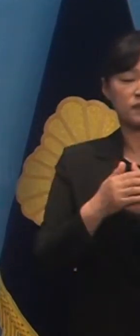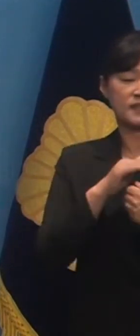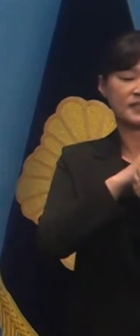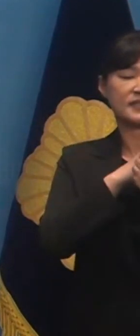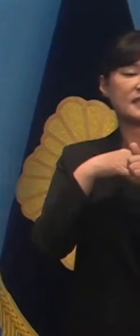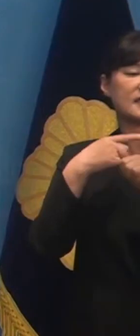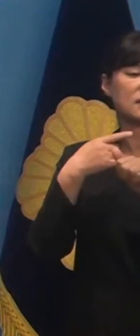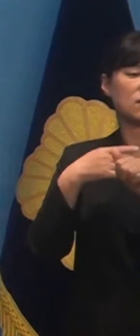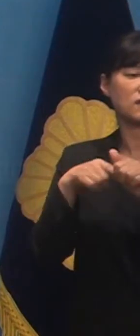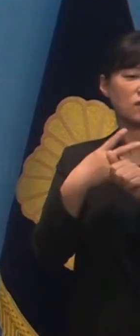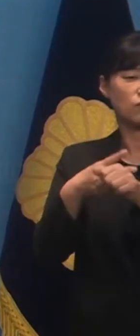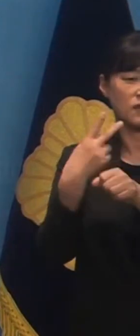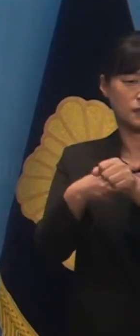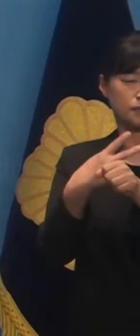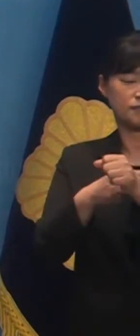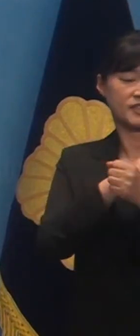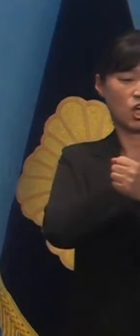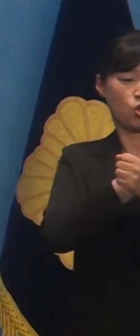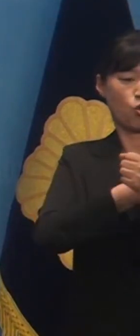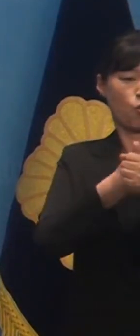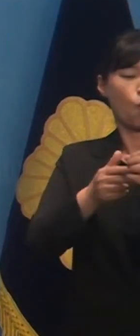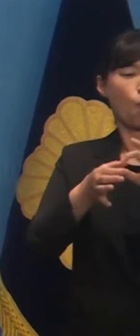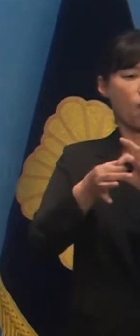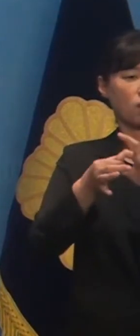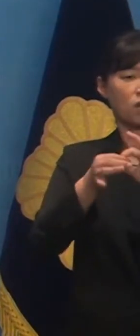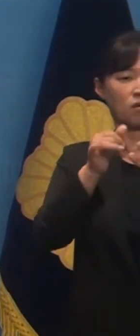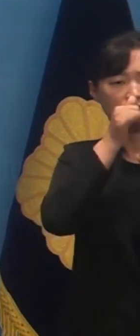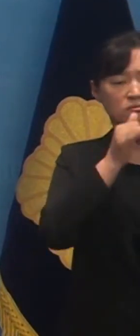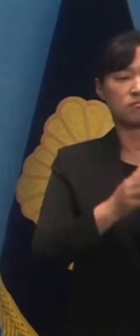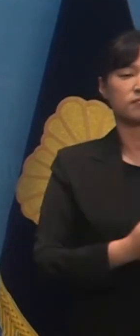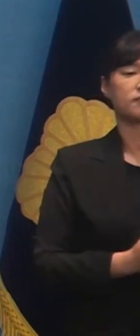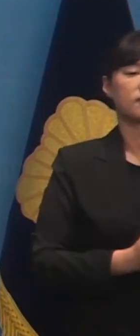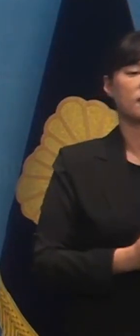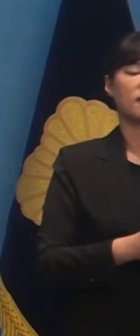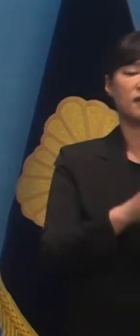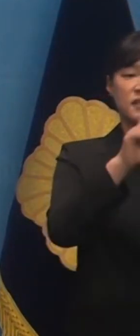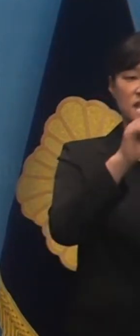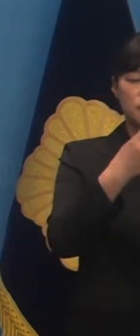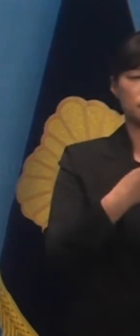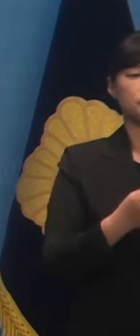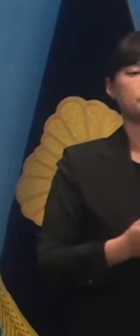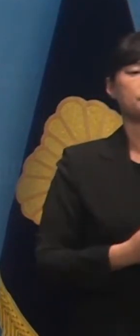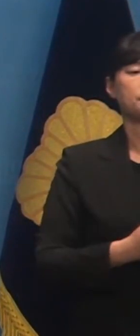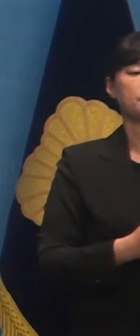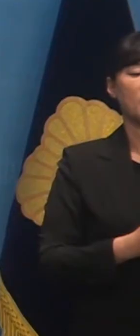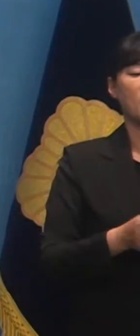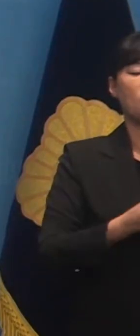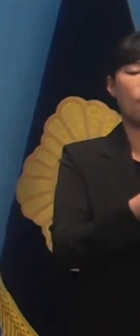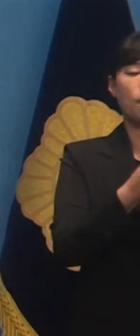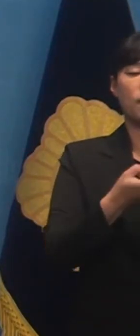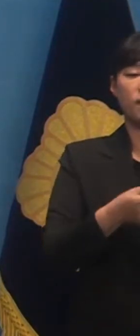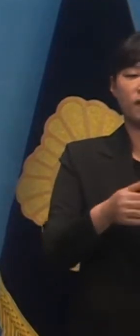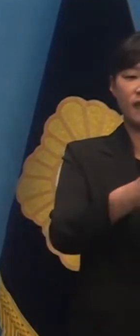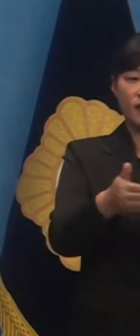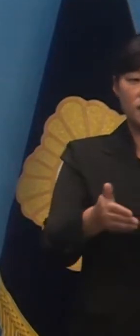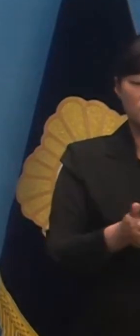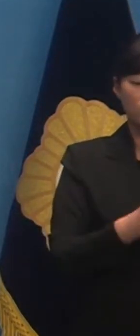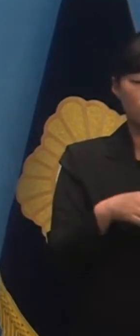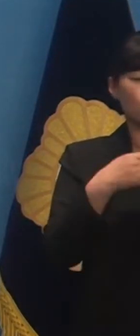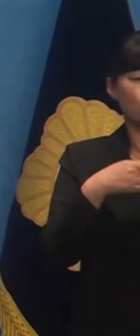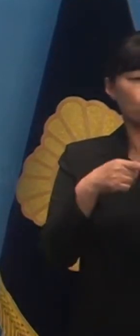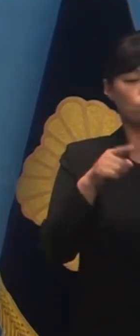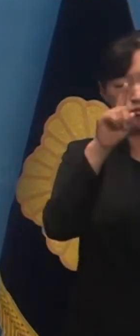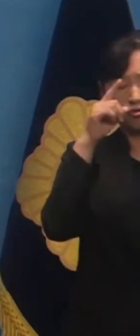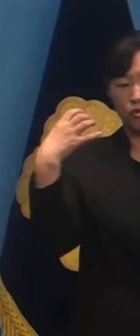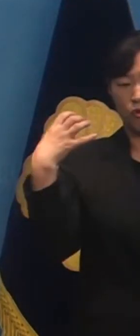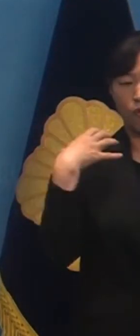축사, 칼럼을 쓰는 등 밀접하게 연결된 점. 11. 리박스쿨 협력단체가 교육청